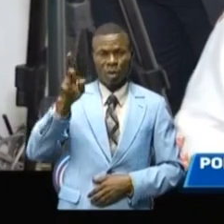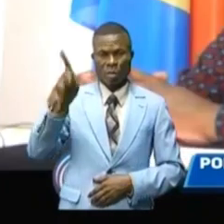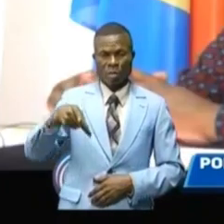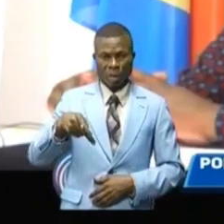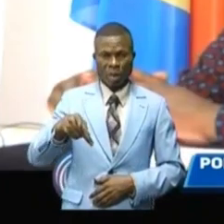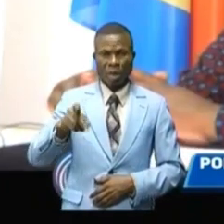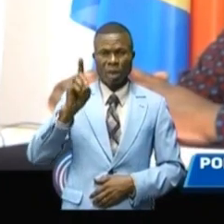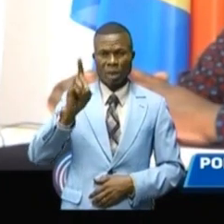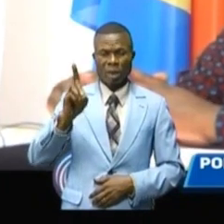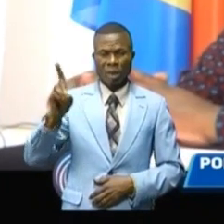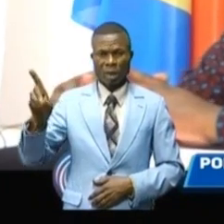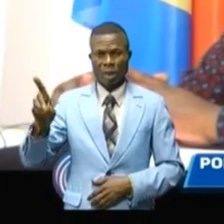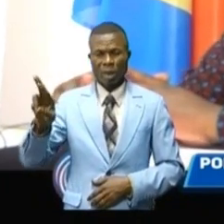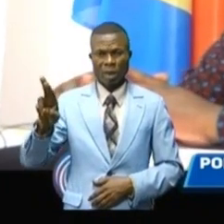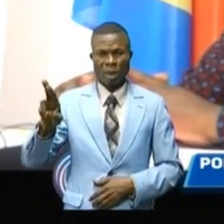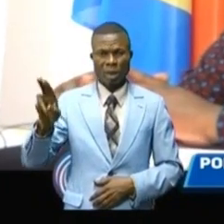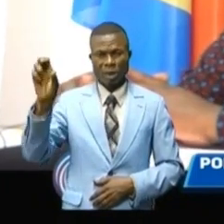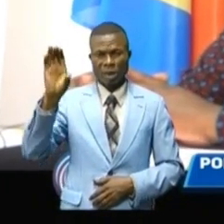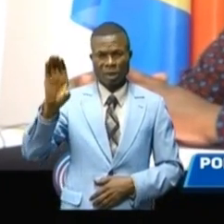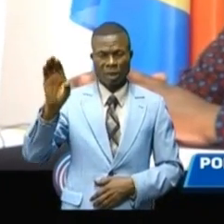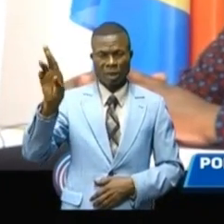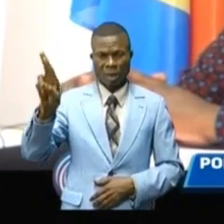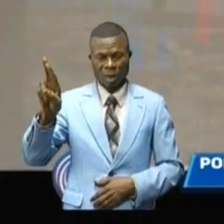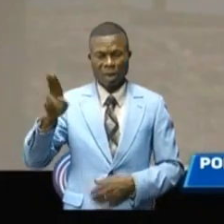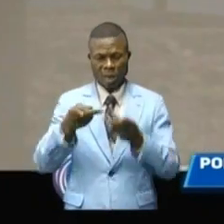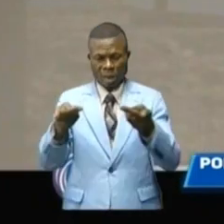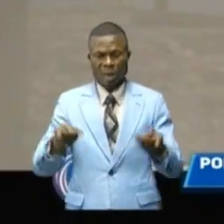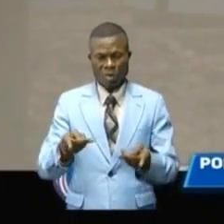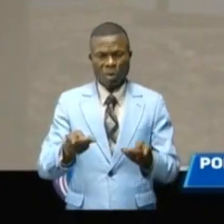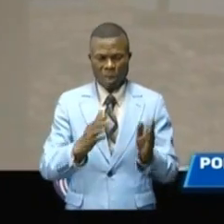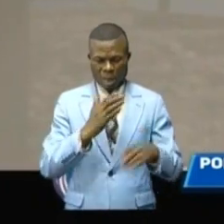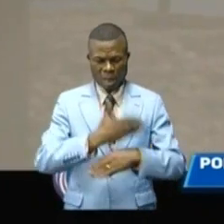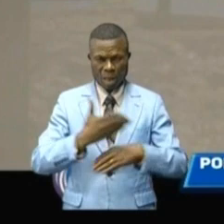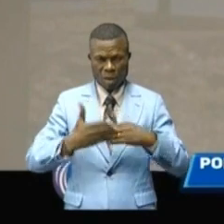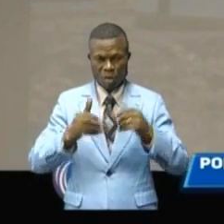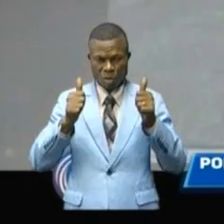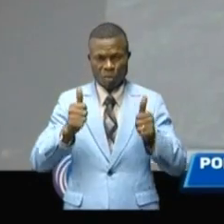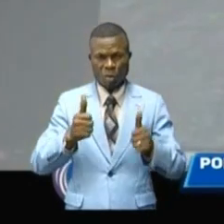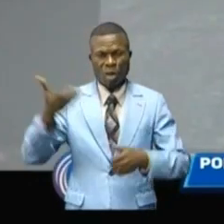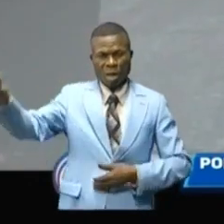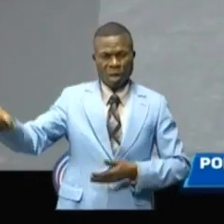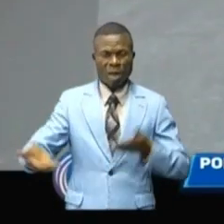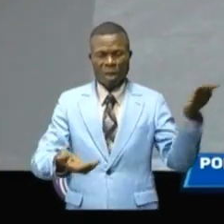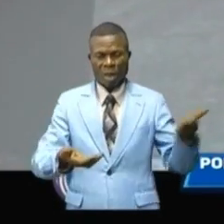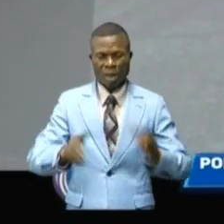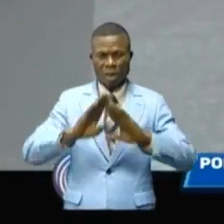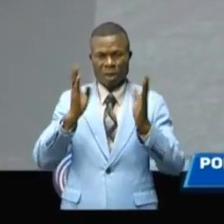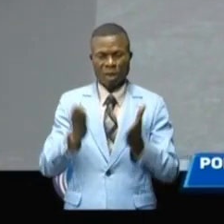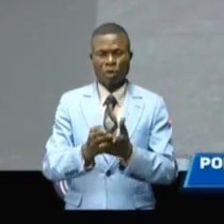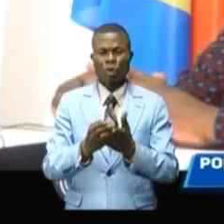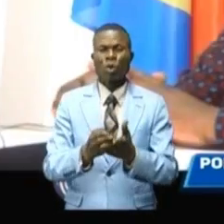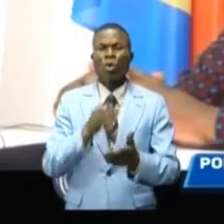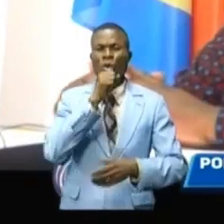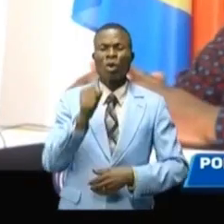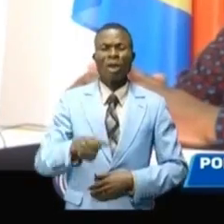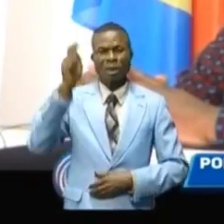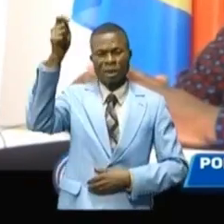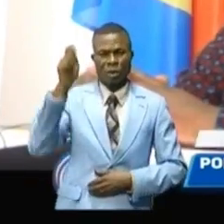PDDRCS et des sites sont aménagés pour accueillir tous les ex-combattants issus des groupes armés.